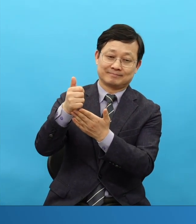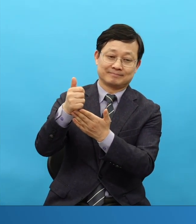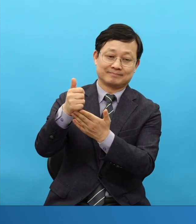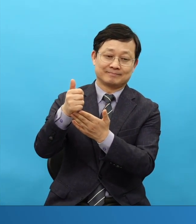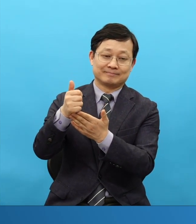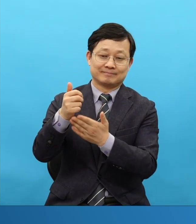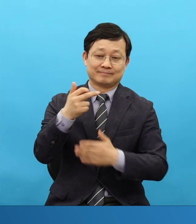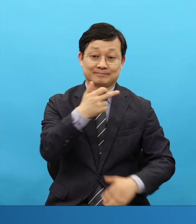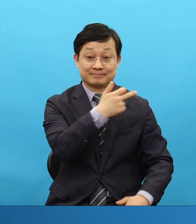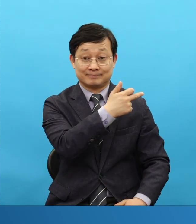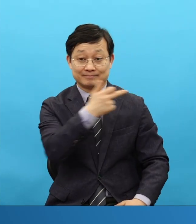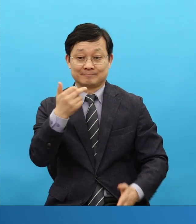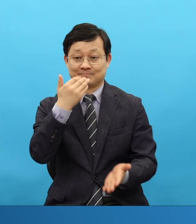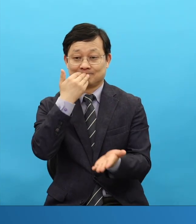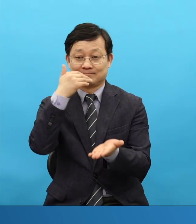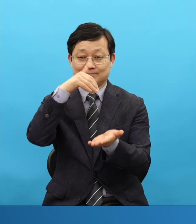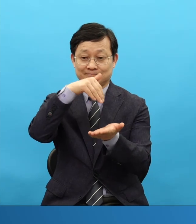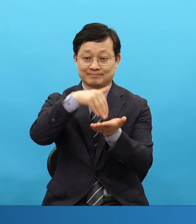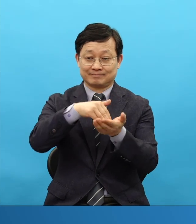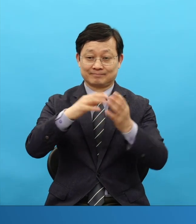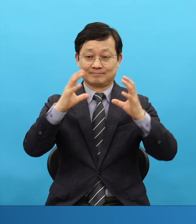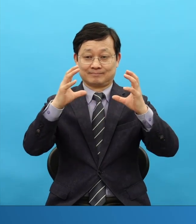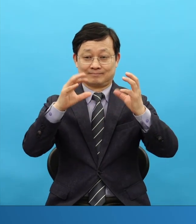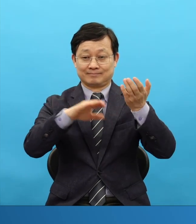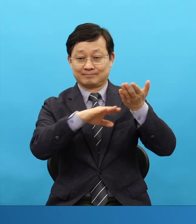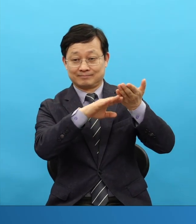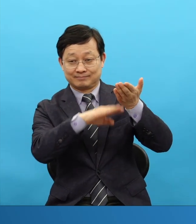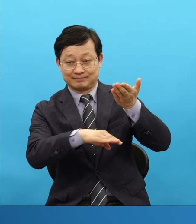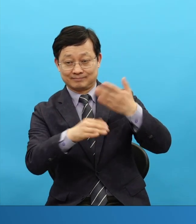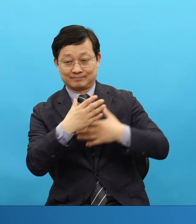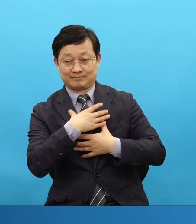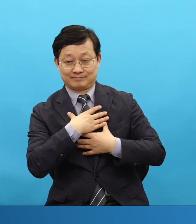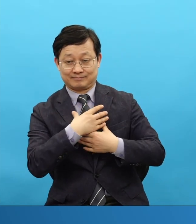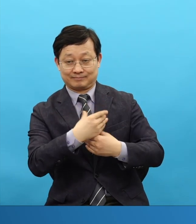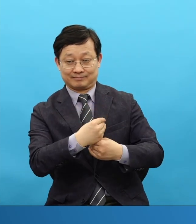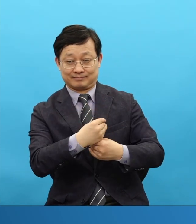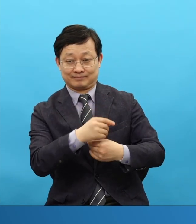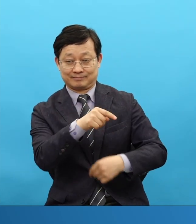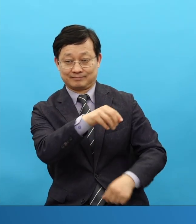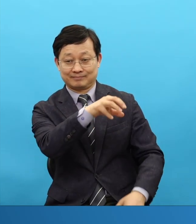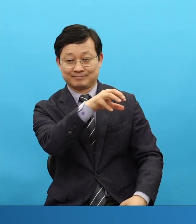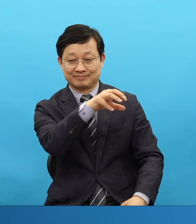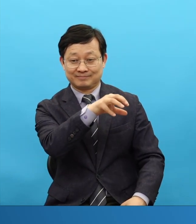금바위 및 안전한